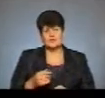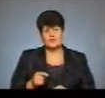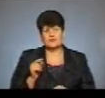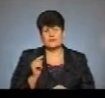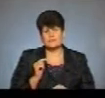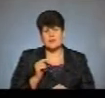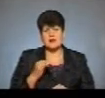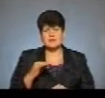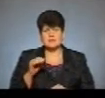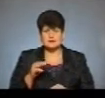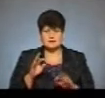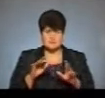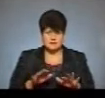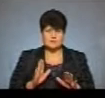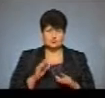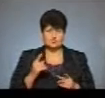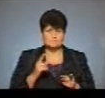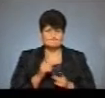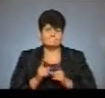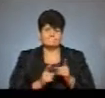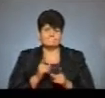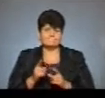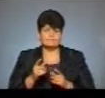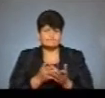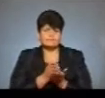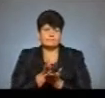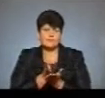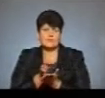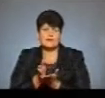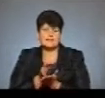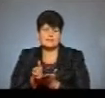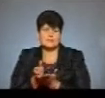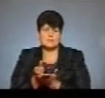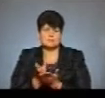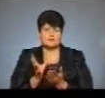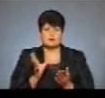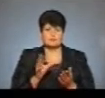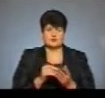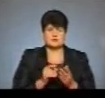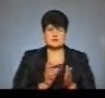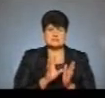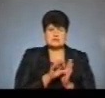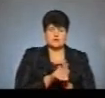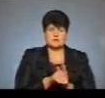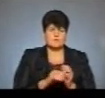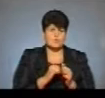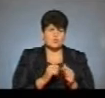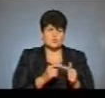Звичайно, що айтішники будуть модифікуватися, будуть йти по напрямках і будуть заходити в кожну галузь. Тому що,